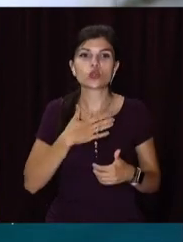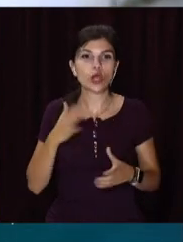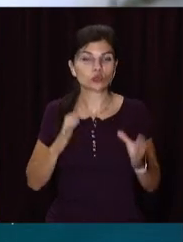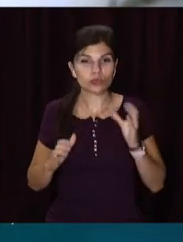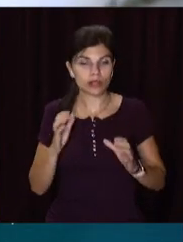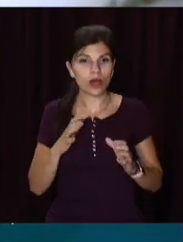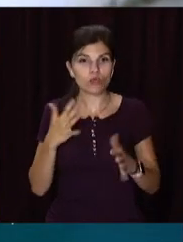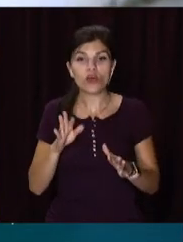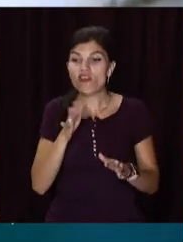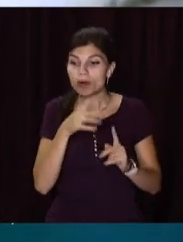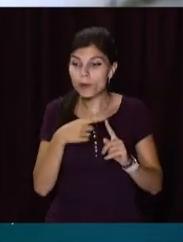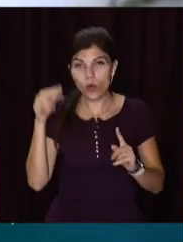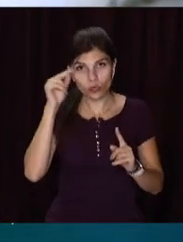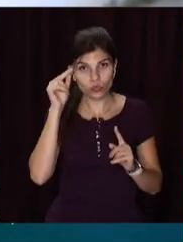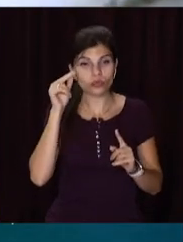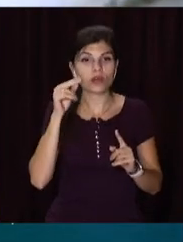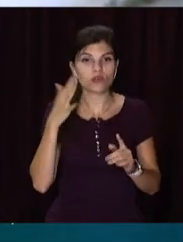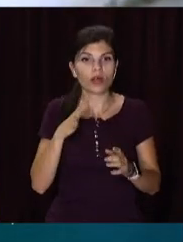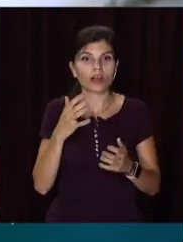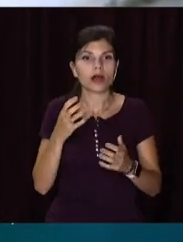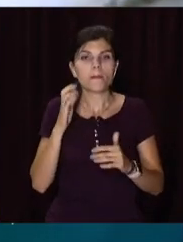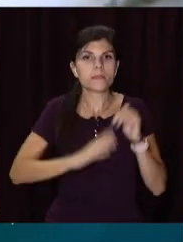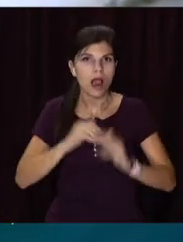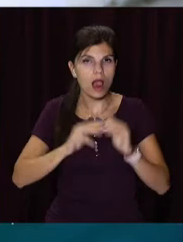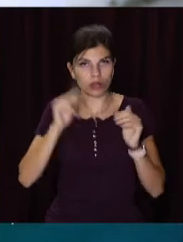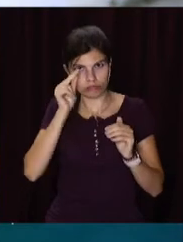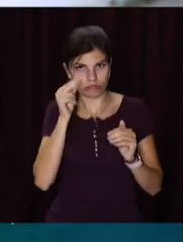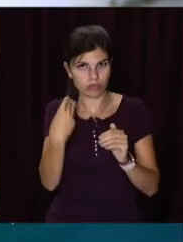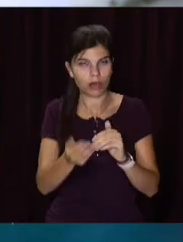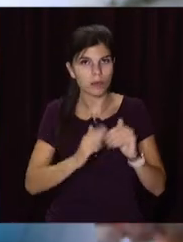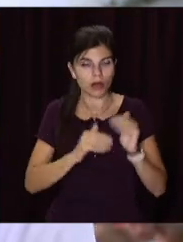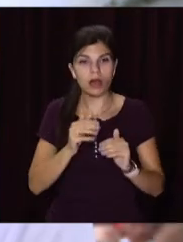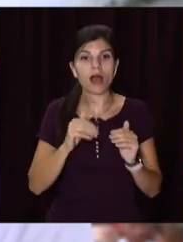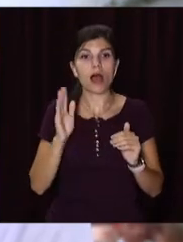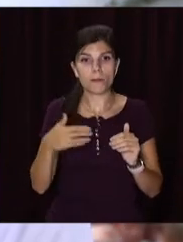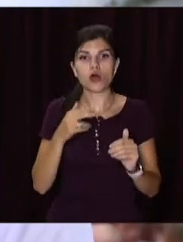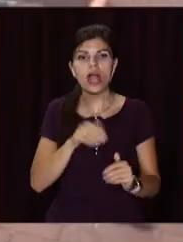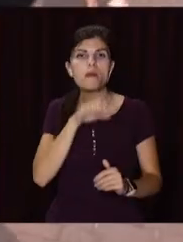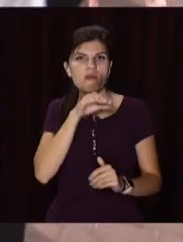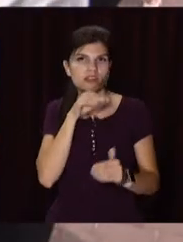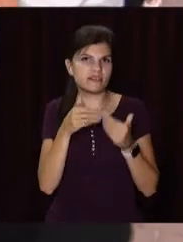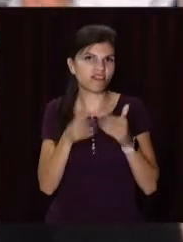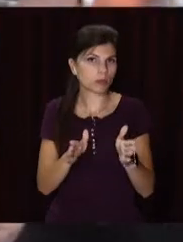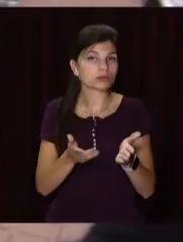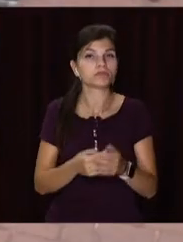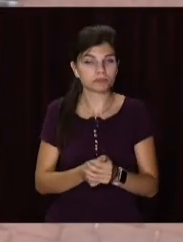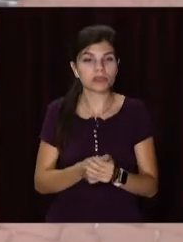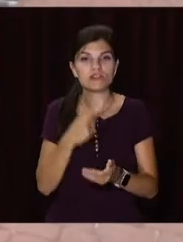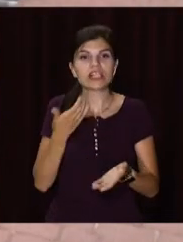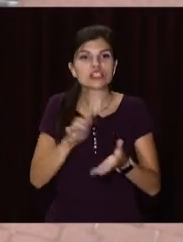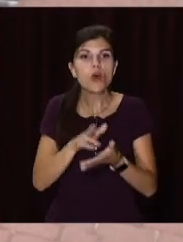студентам вже під час навчання дати можливість набути практичних навичок і потім відбутися як професіонали. Знайомство